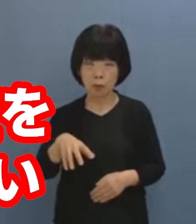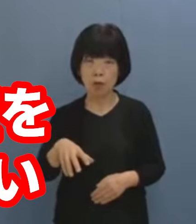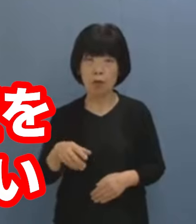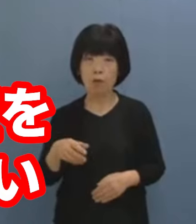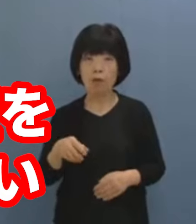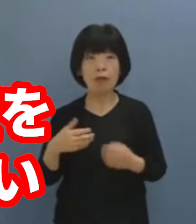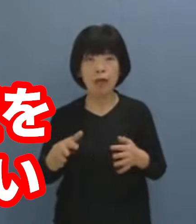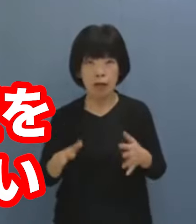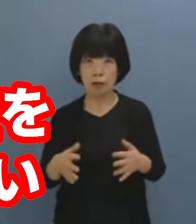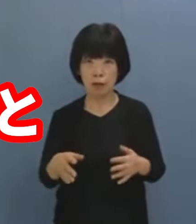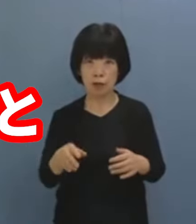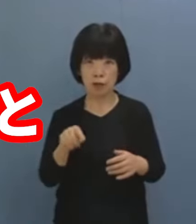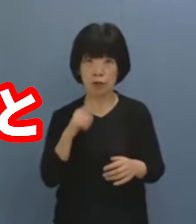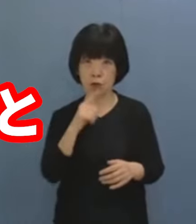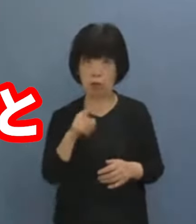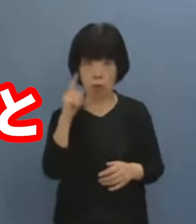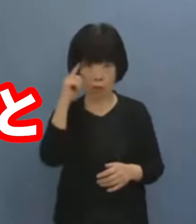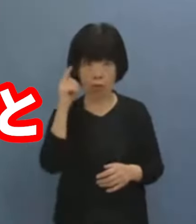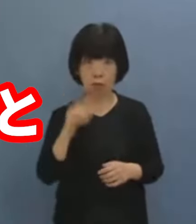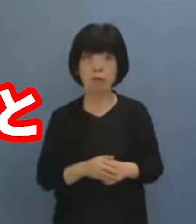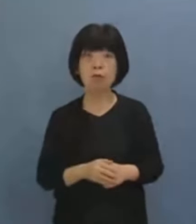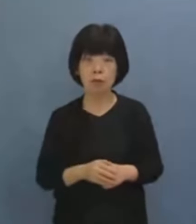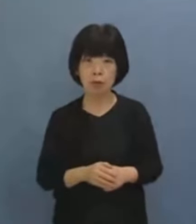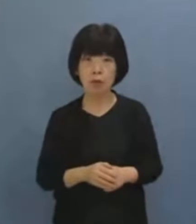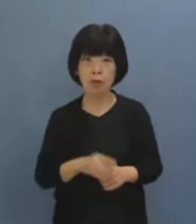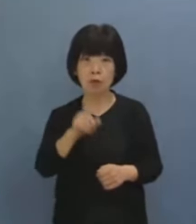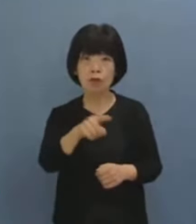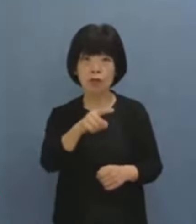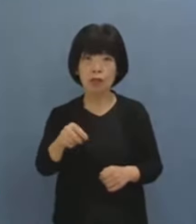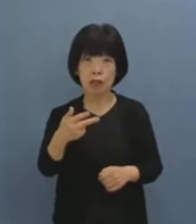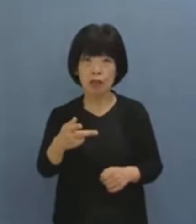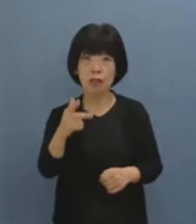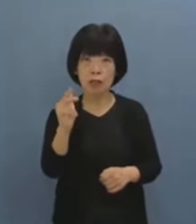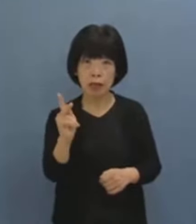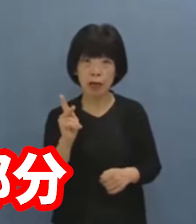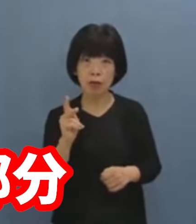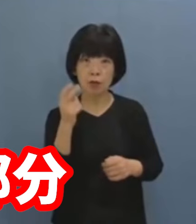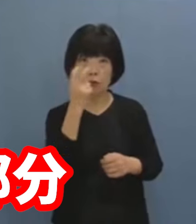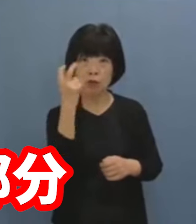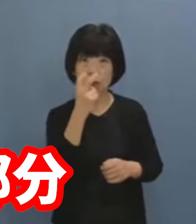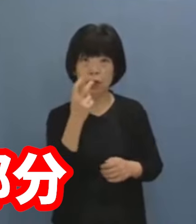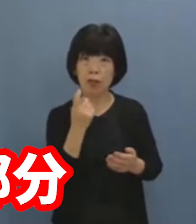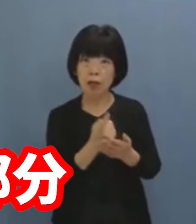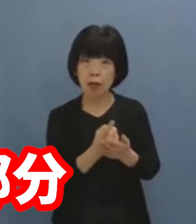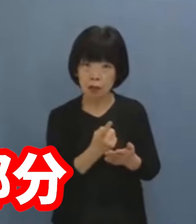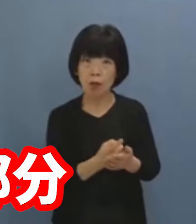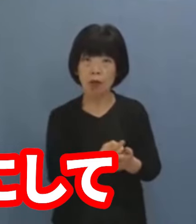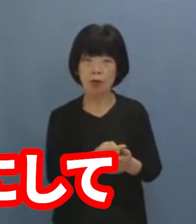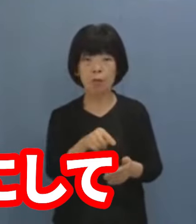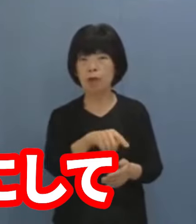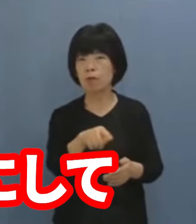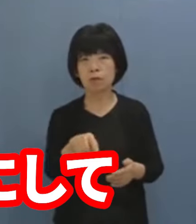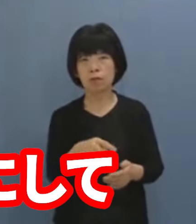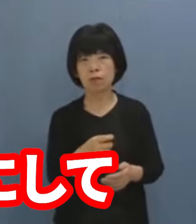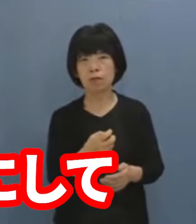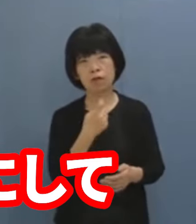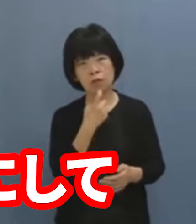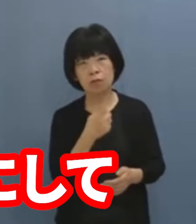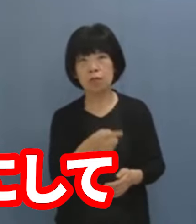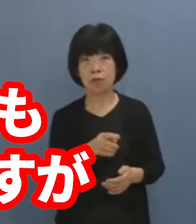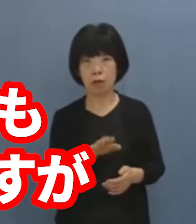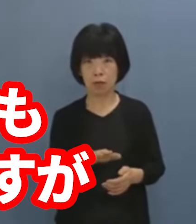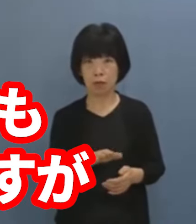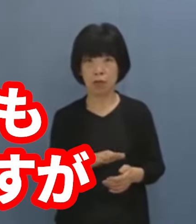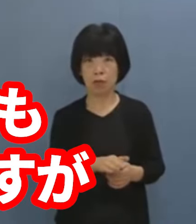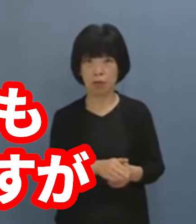調査を追及できるとは思えないという意見が多かったと思います。でそれまでの調査ではパワーハラスメントの部分、まあ、パワハラかどうかは抜き